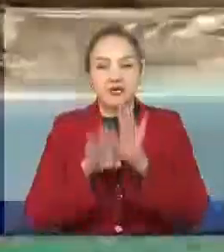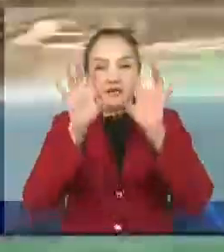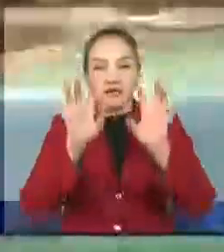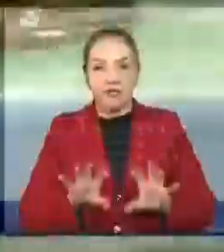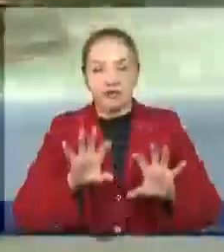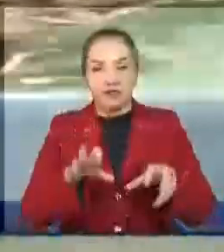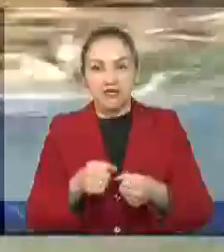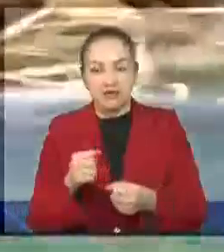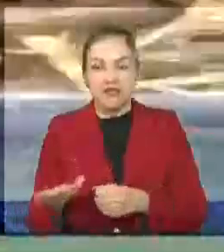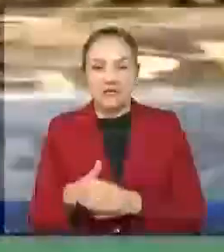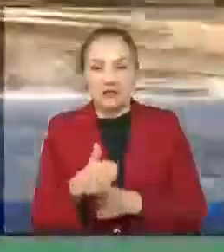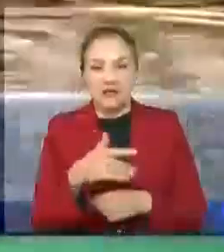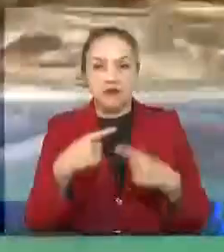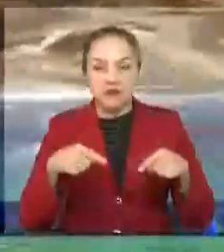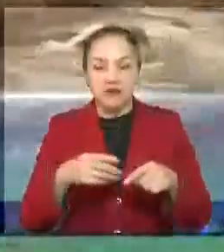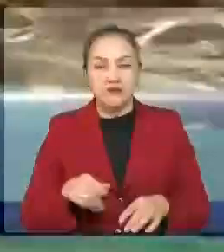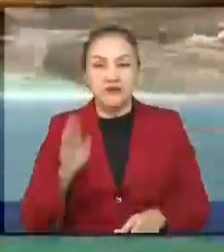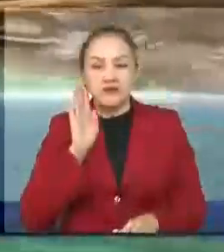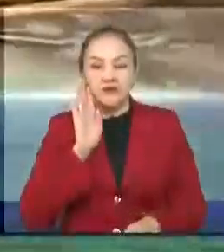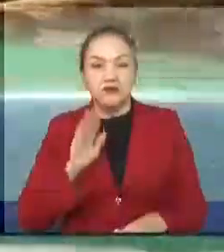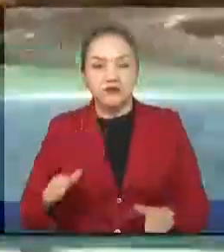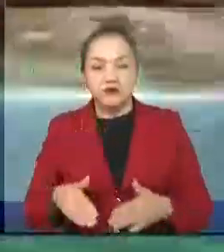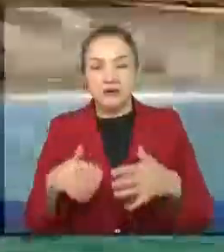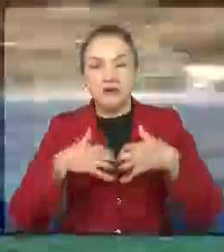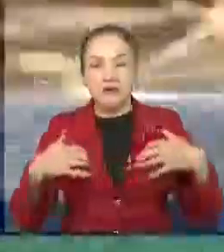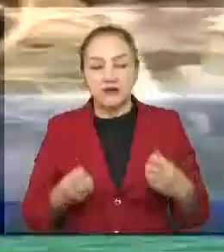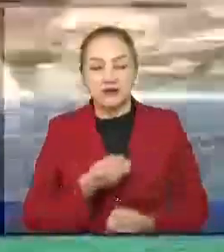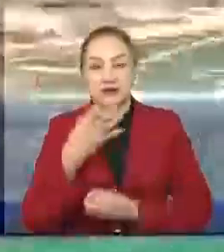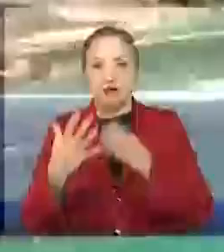добычи рыбных ресурсов других водных животных и растений.